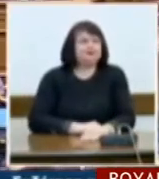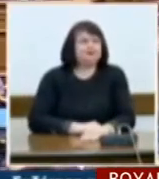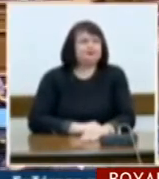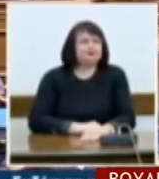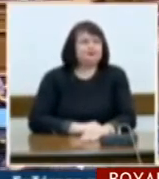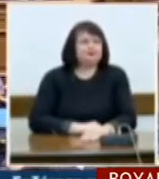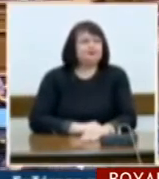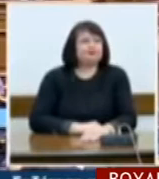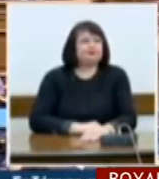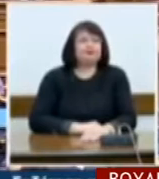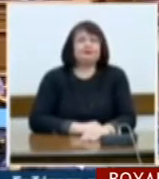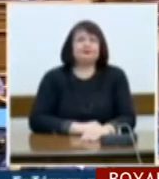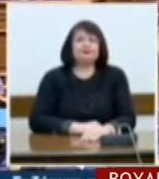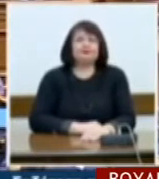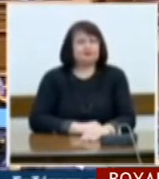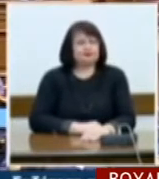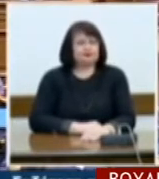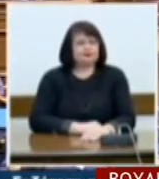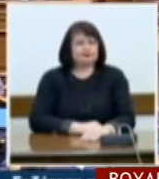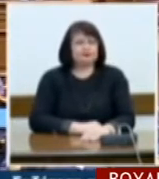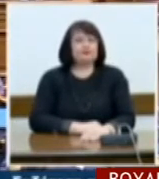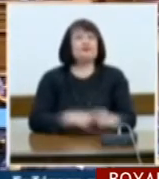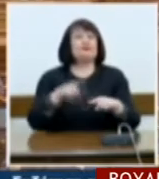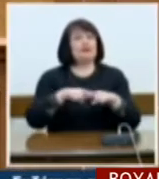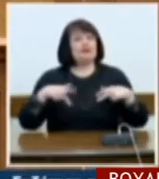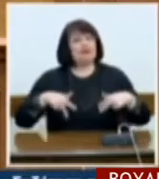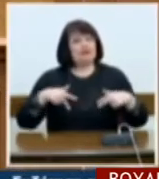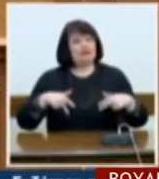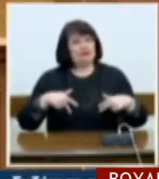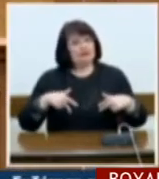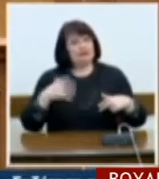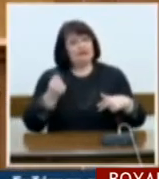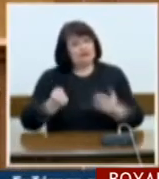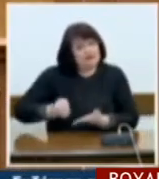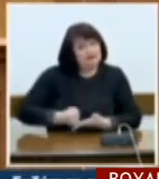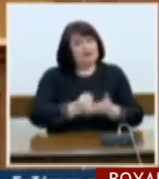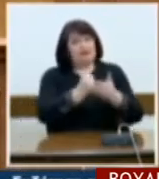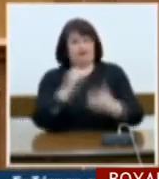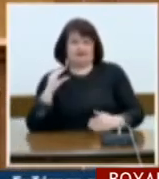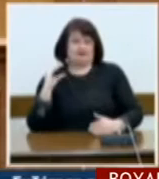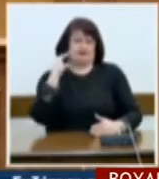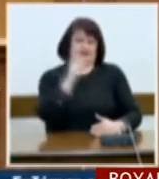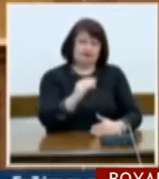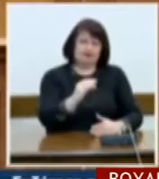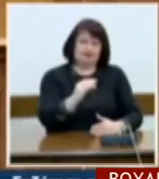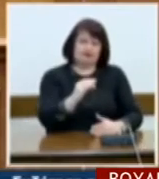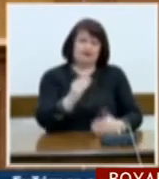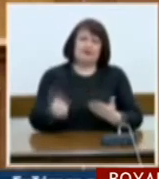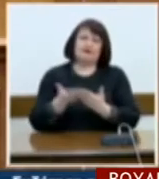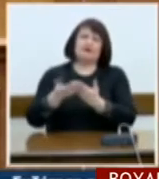Το συνολικό ποσό το οποίο η ελληνική κυβέρνηση διαθέτει για την στήριξη νοικοκυριών και